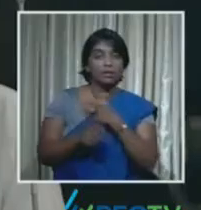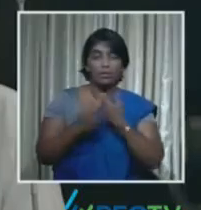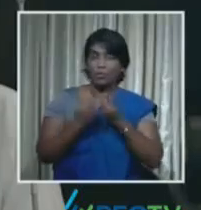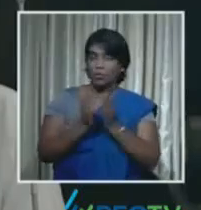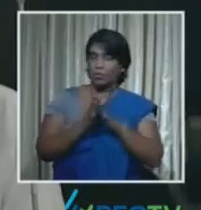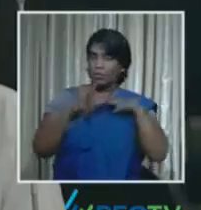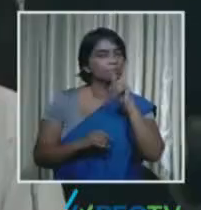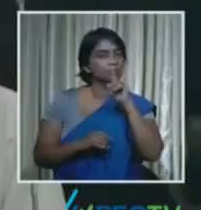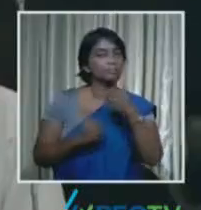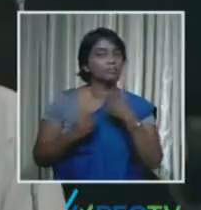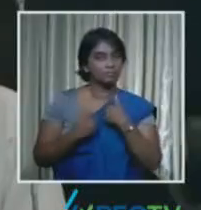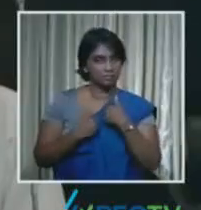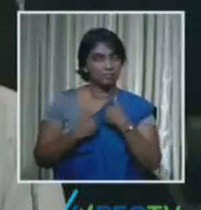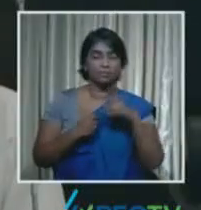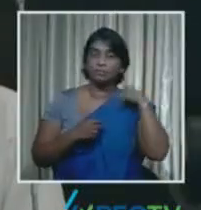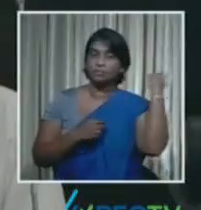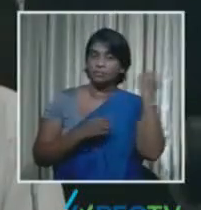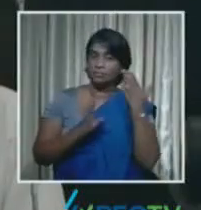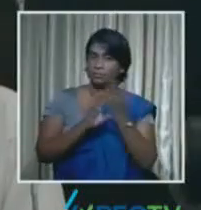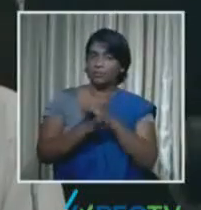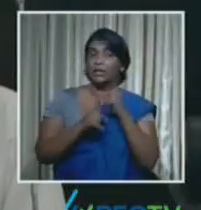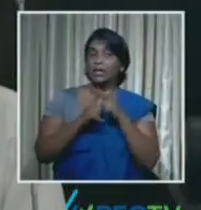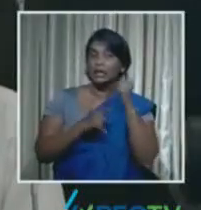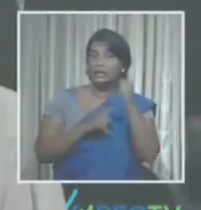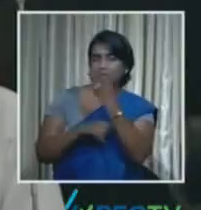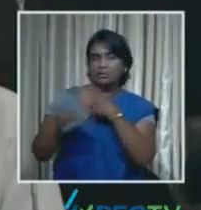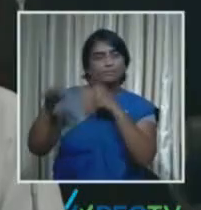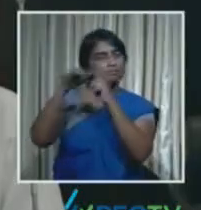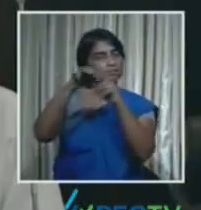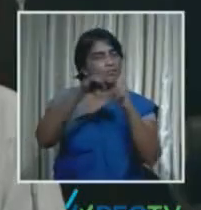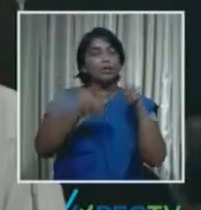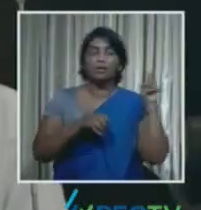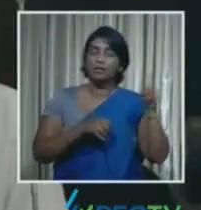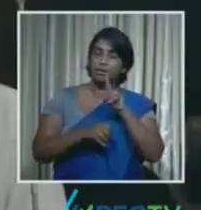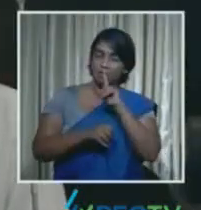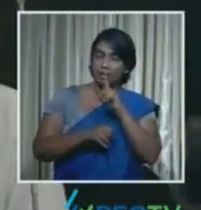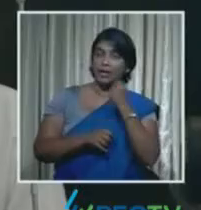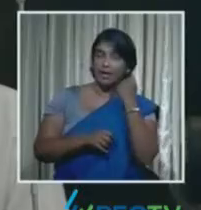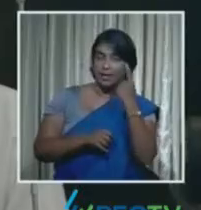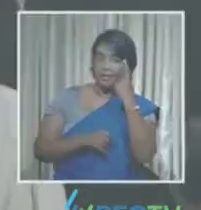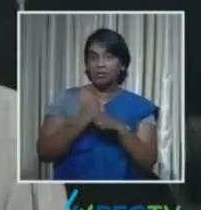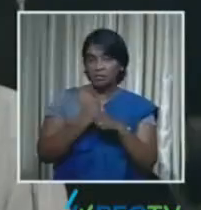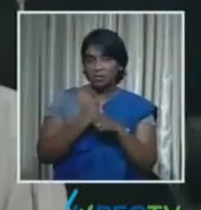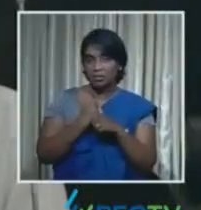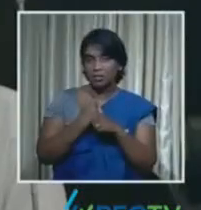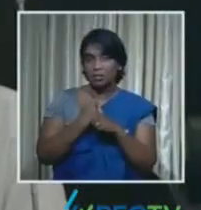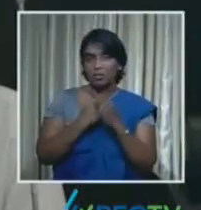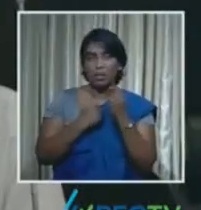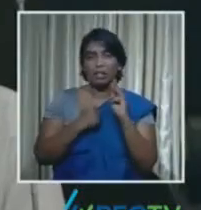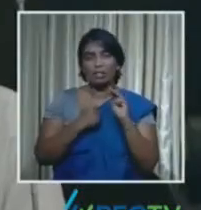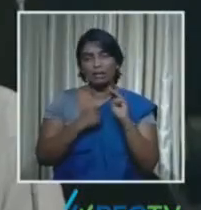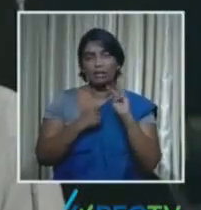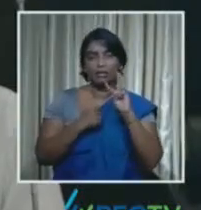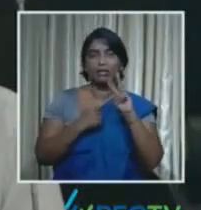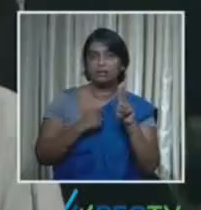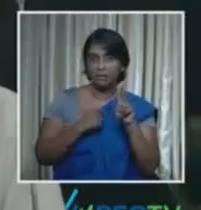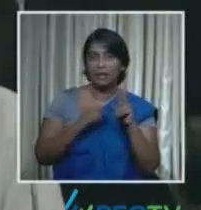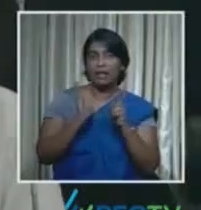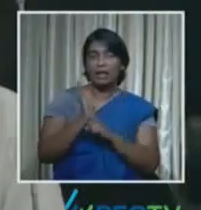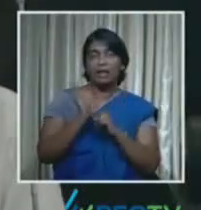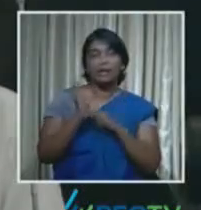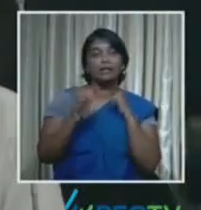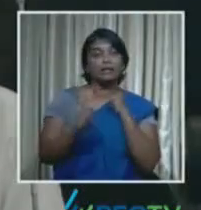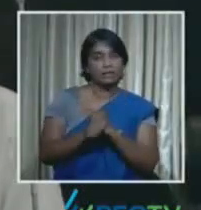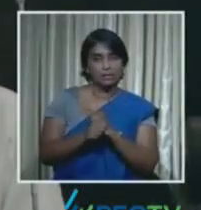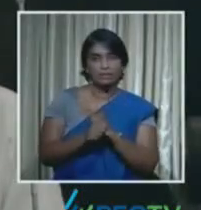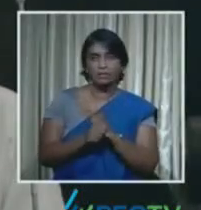තනි සමාගමට දෙන්න බෑ. කතා කරන්න කලින් ඉංජිනේරුවෝ කීප දෙනෙක් එක්ක කතා කරා. එයා කියනවා මේ ඒකකයක් නිෂ්පාදනය කරන්න 30ක් 32ක් යනවා කියලා මේ LNG එකේ. එහෙම කරොත්